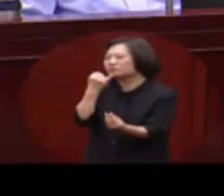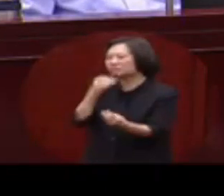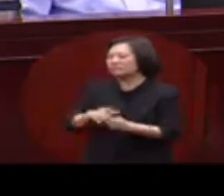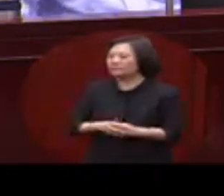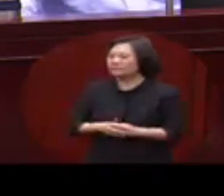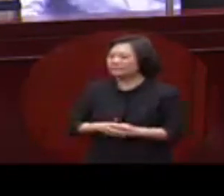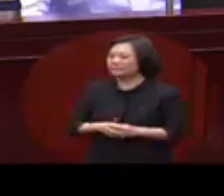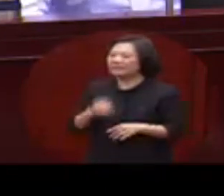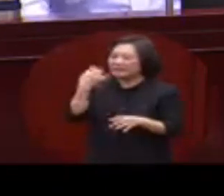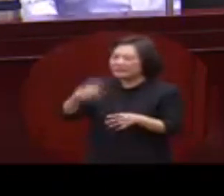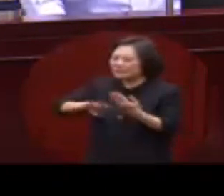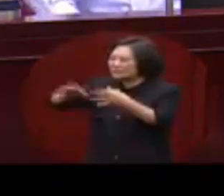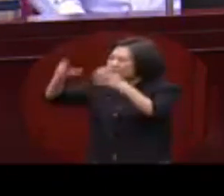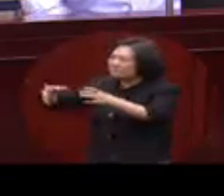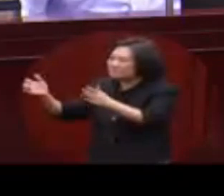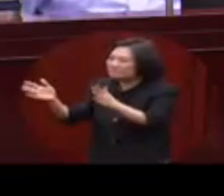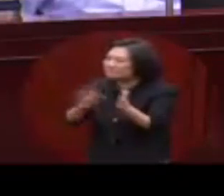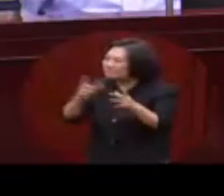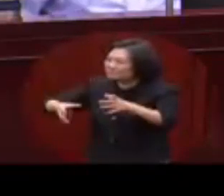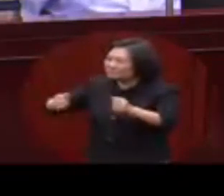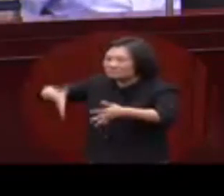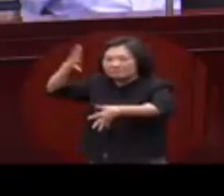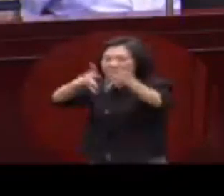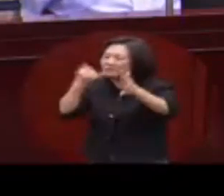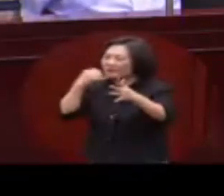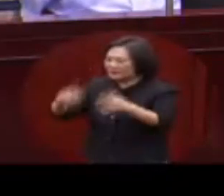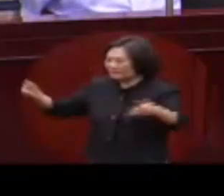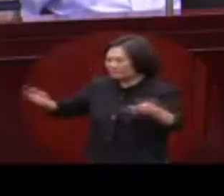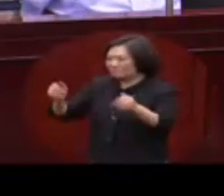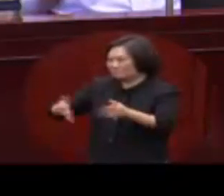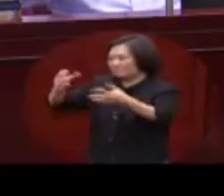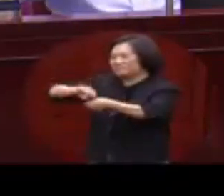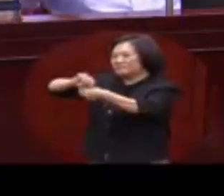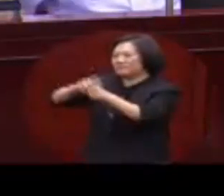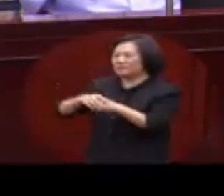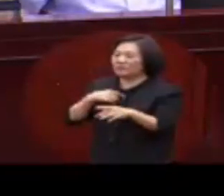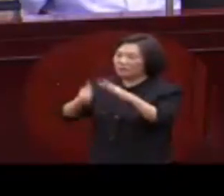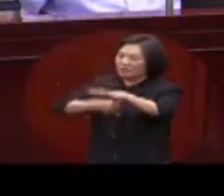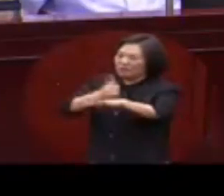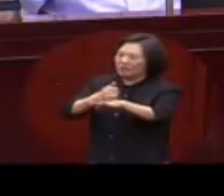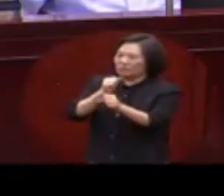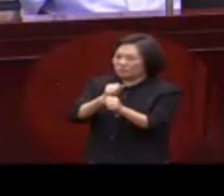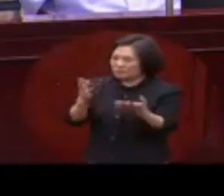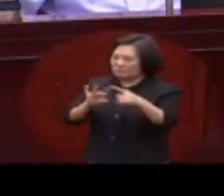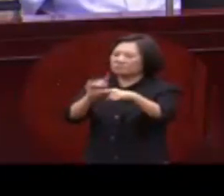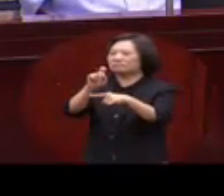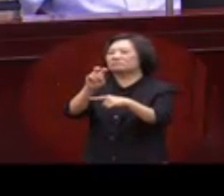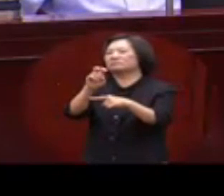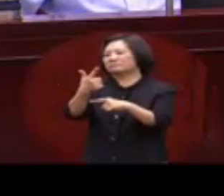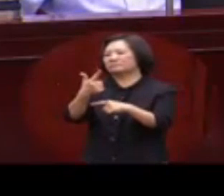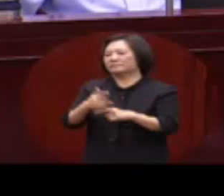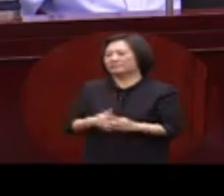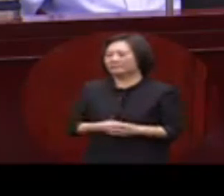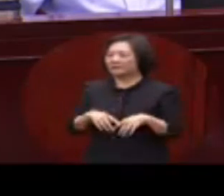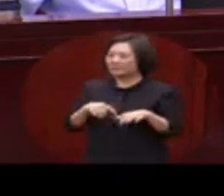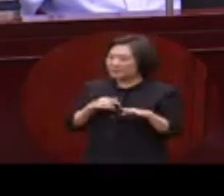以开始扩充建设，因为我在上任的时候，我们资本门预算执行率只有66%，那